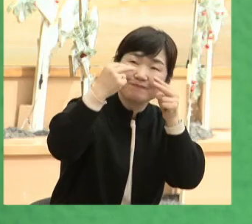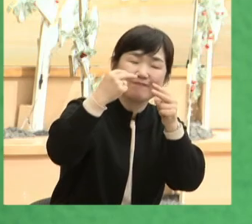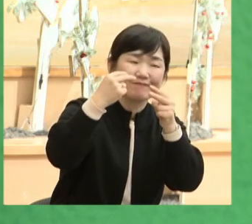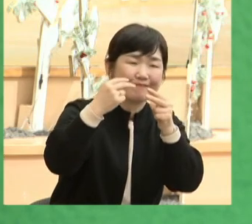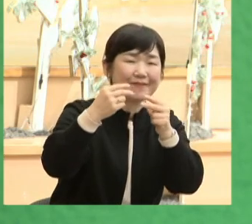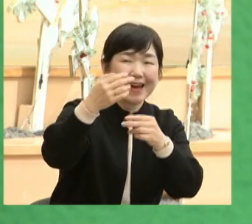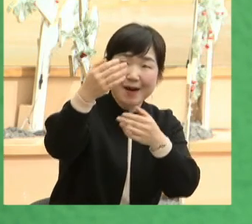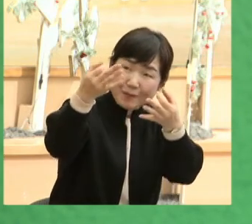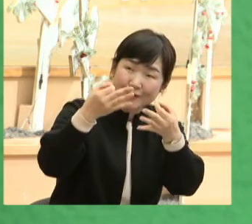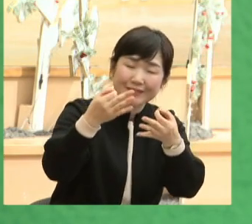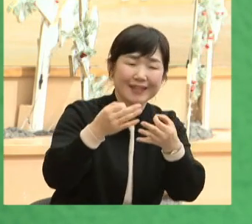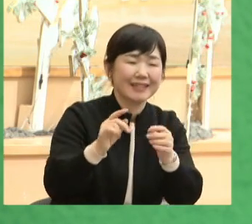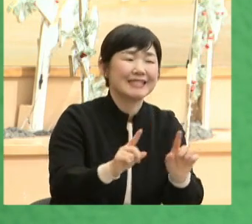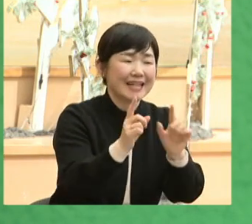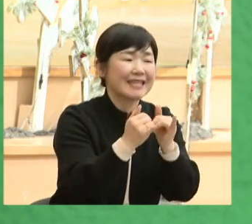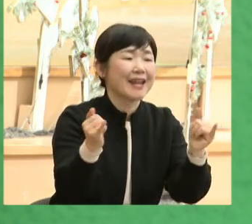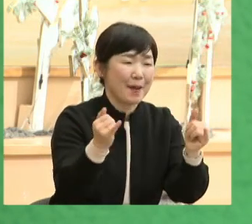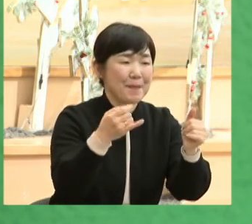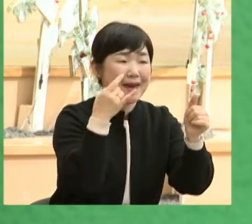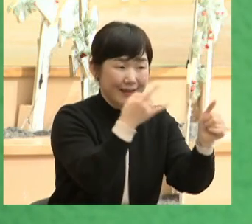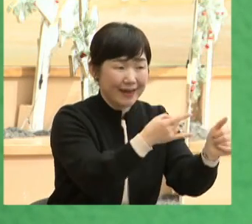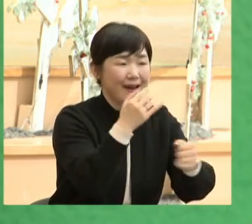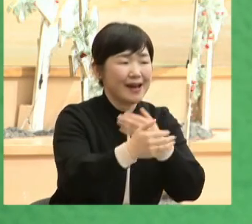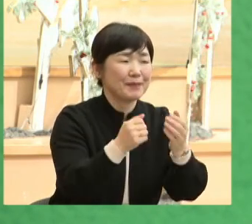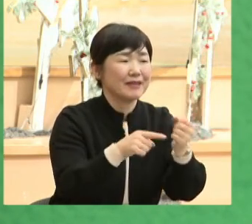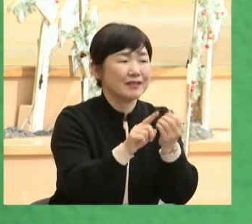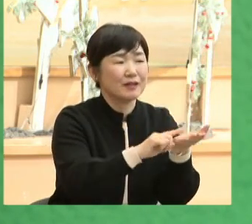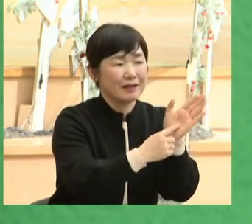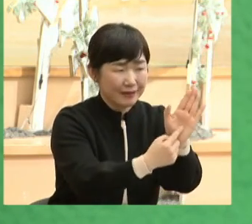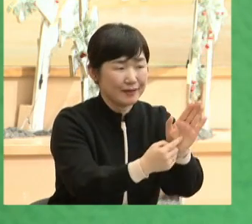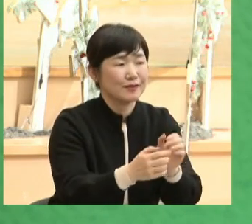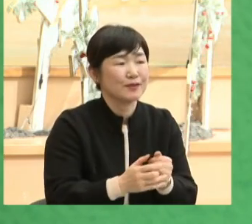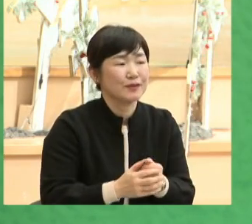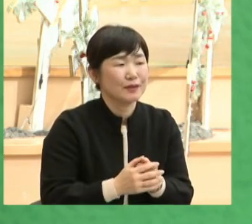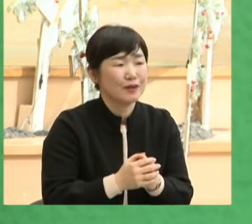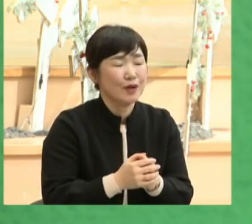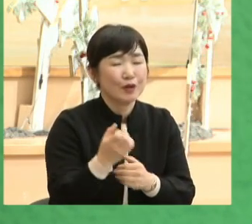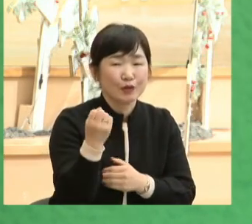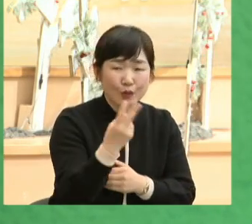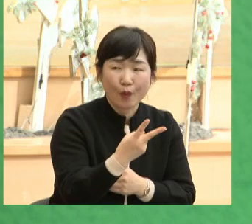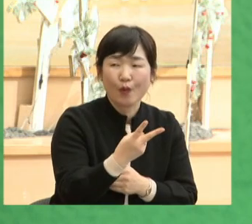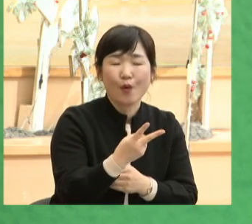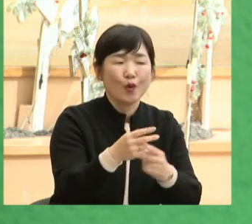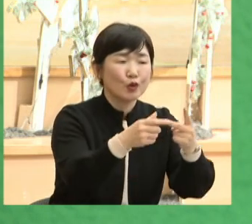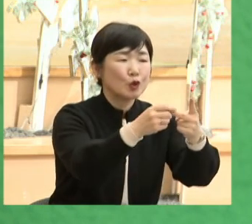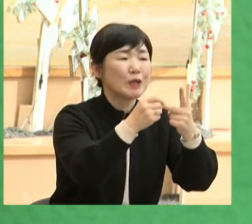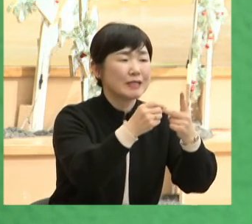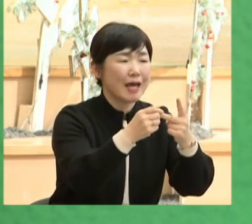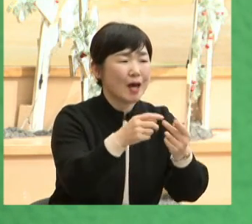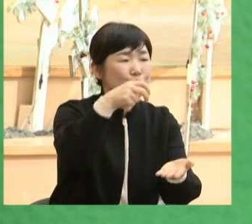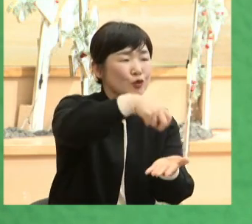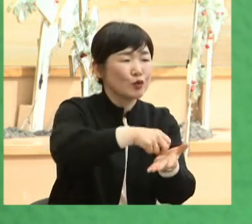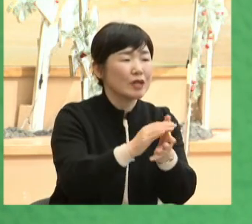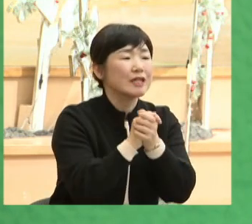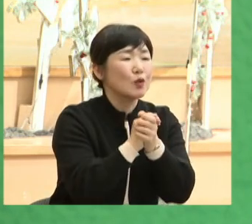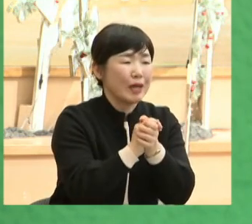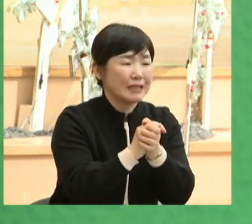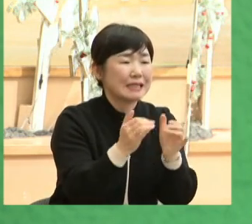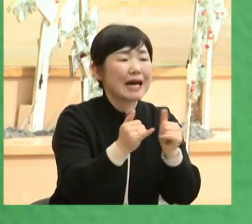앞에서 살아내는 사람 그 사람에게 하나님의 뜻을 보이시죠 그리고 무릎 꿇어 기도하는 그